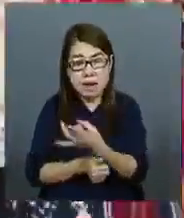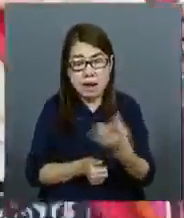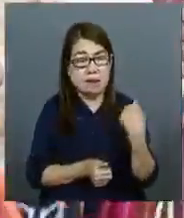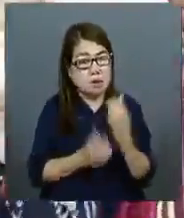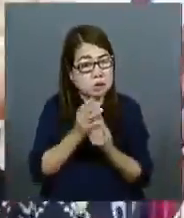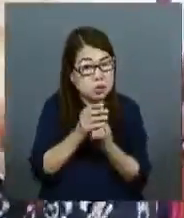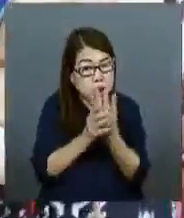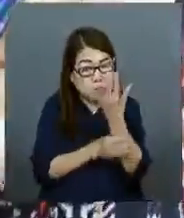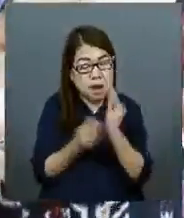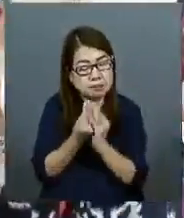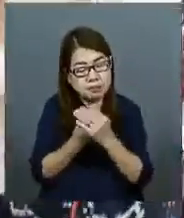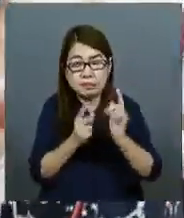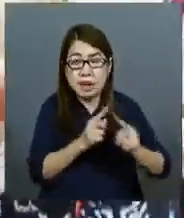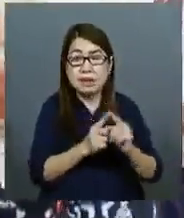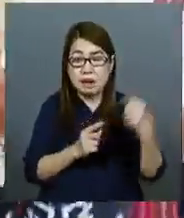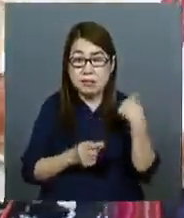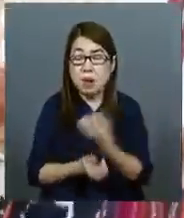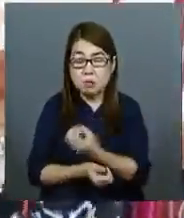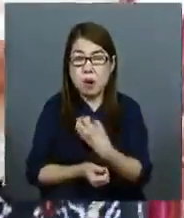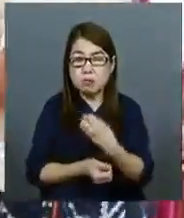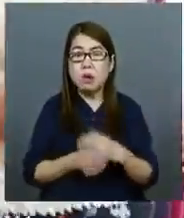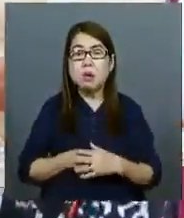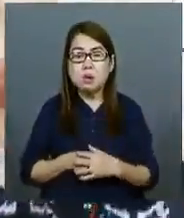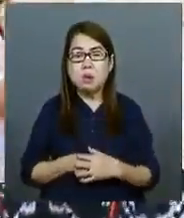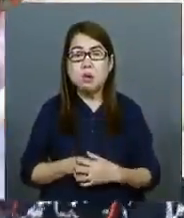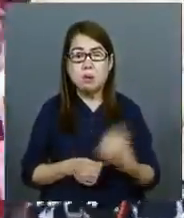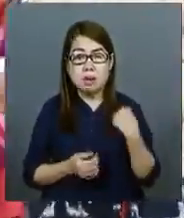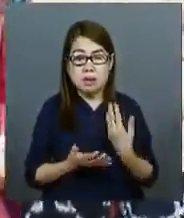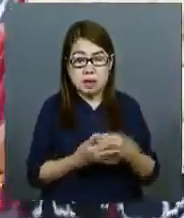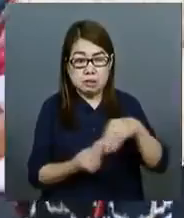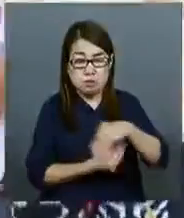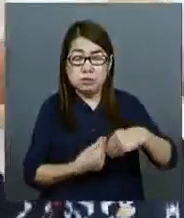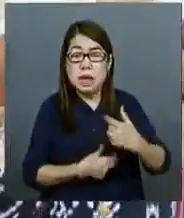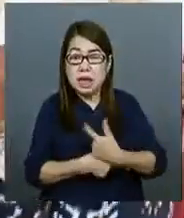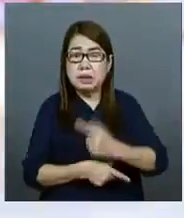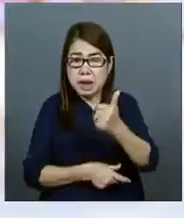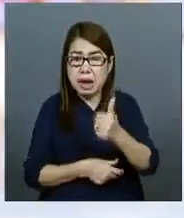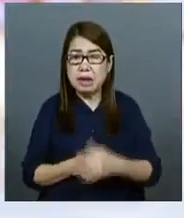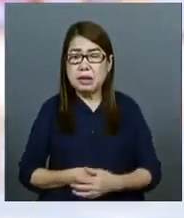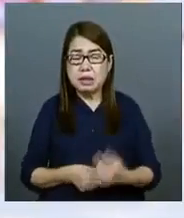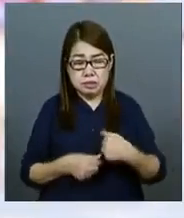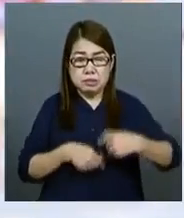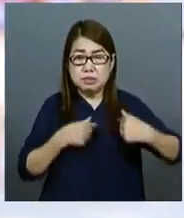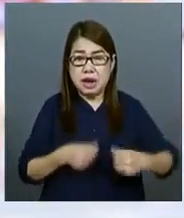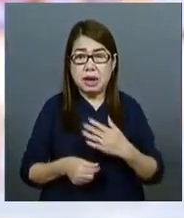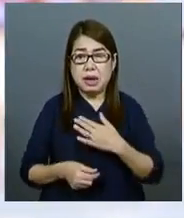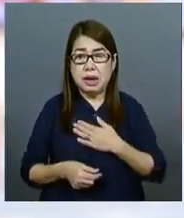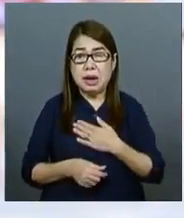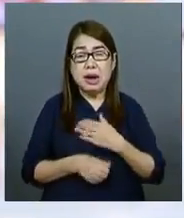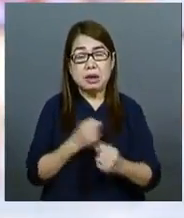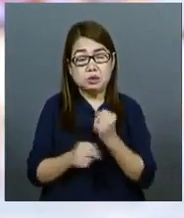ไม้ทำอะไรอย่างเงี้ยลูกพอได้มีรายได้เดี๋ยวนี้เป็นจิตอาสาลูกเพราะว่าแม่70ปีแล้วนะเ